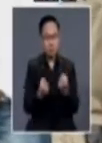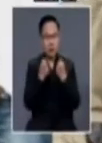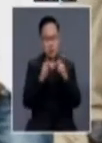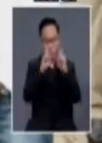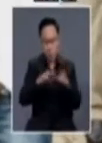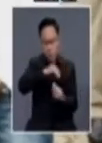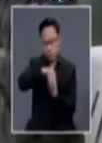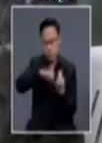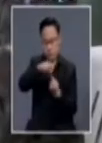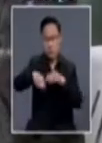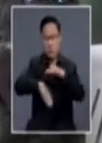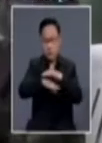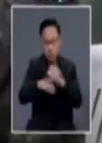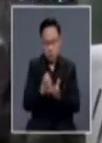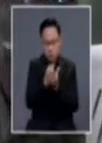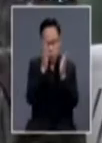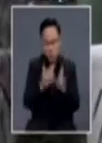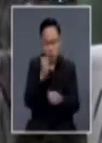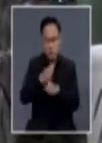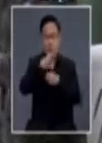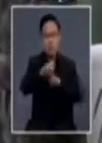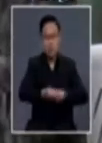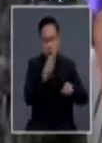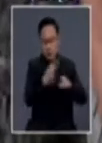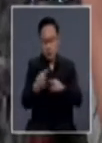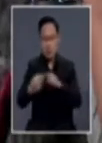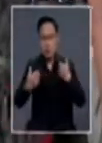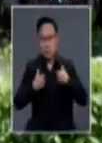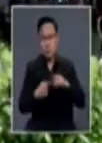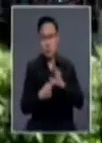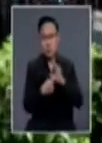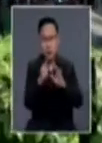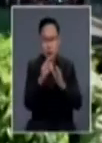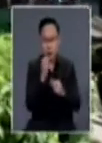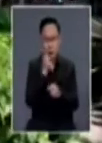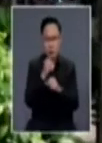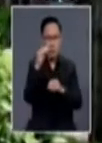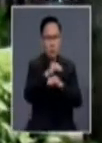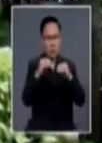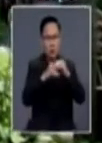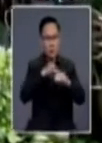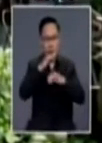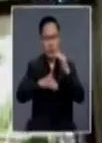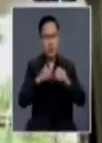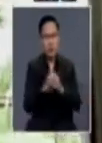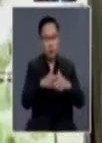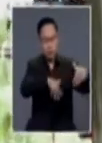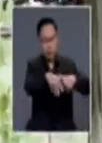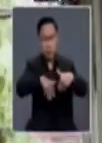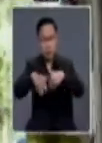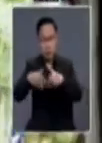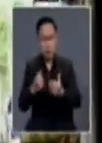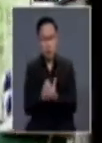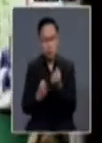เศรษฐกิจฐานรากและช่วยเหลือเกษตรกรอีกหลายด้านอาทิเช่นการดำเนินโครงการยกระดับศักยภาพหมู่บ้านเ